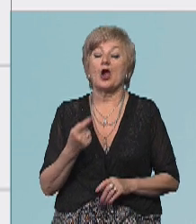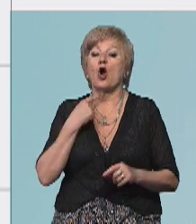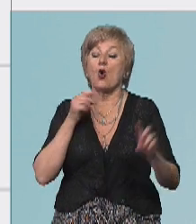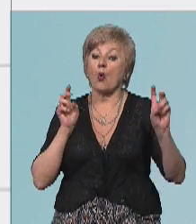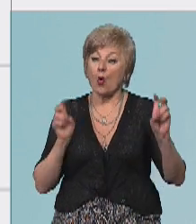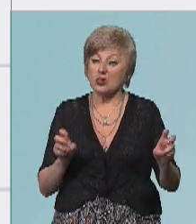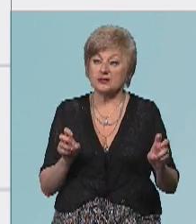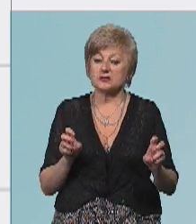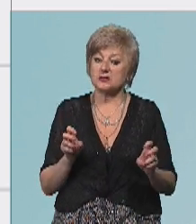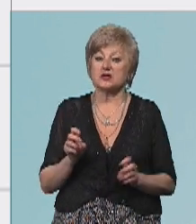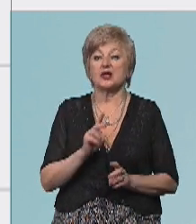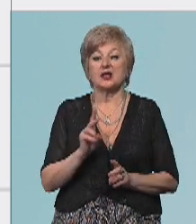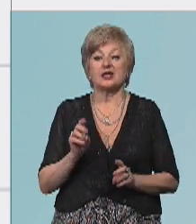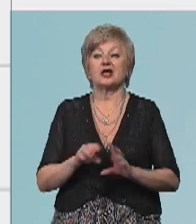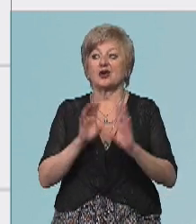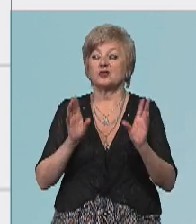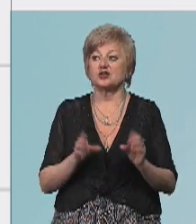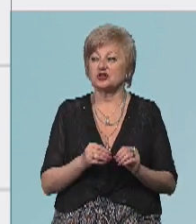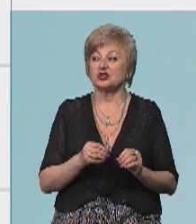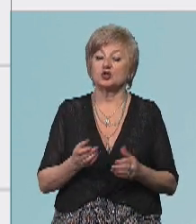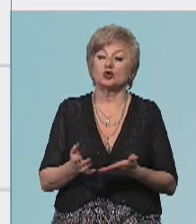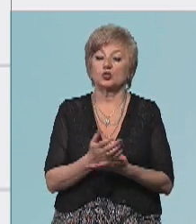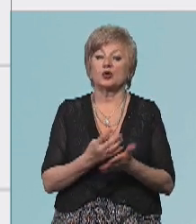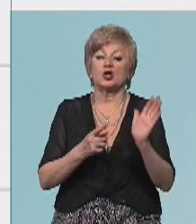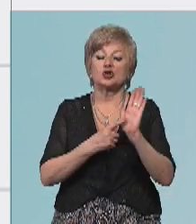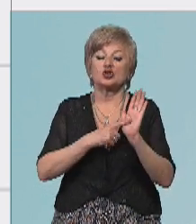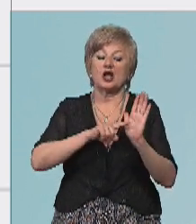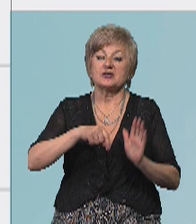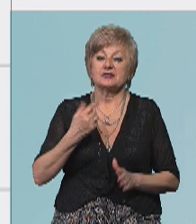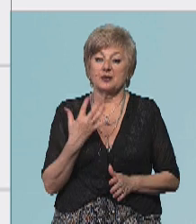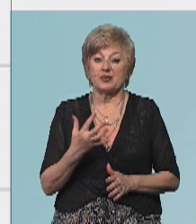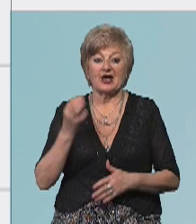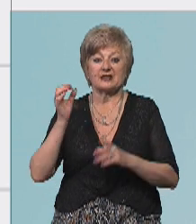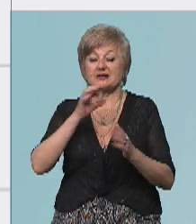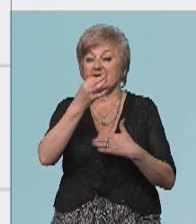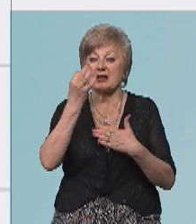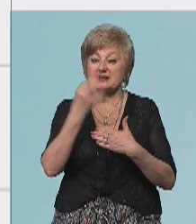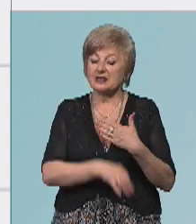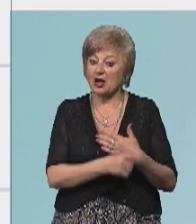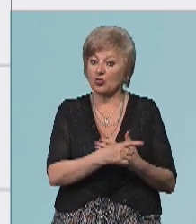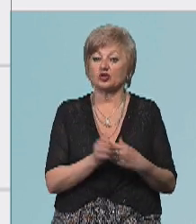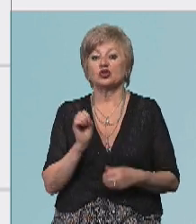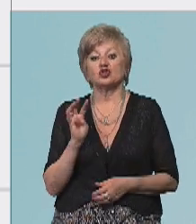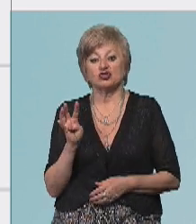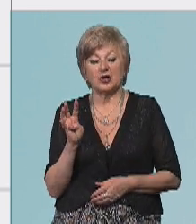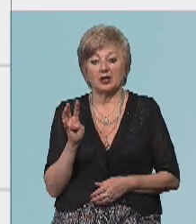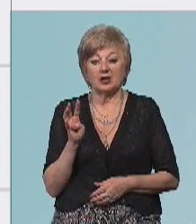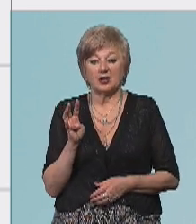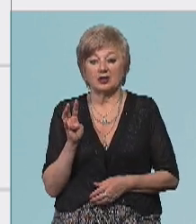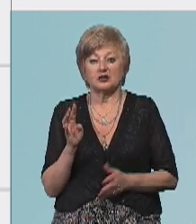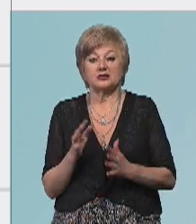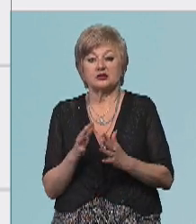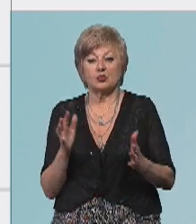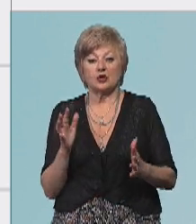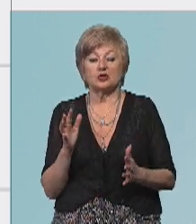«Голос», яка в цілому по країні набрала 6,5%, на Заході взяла трошки більше